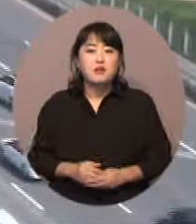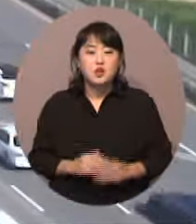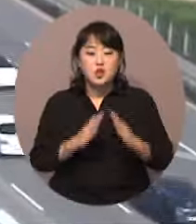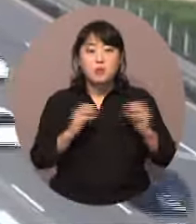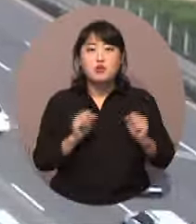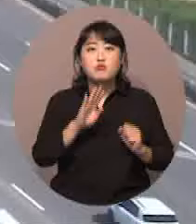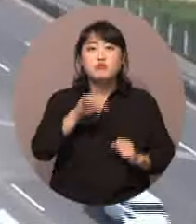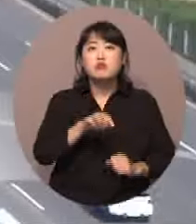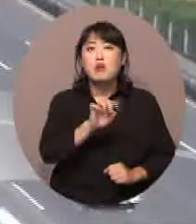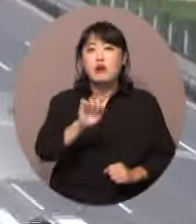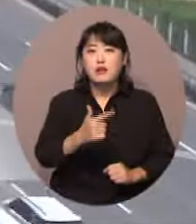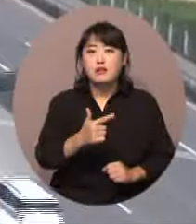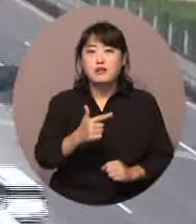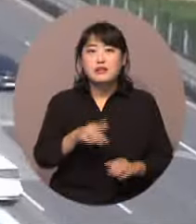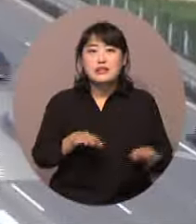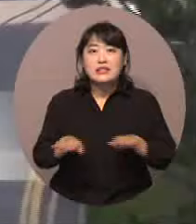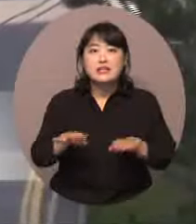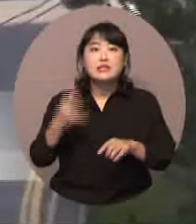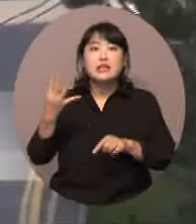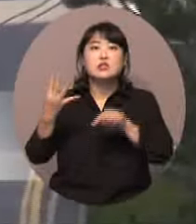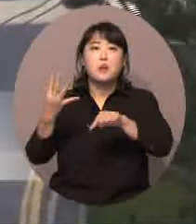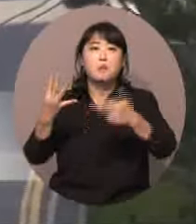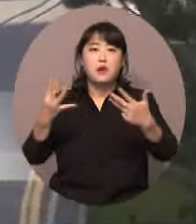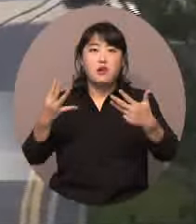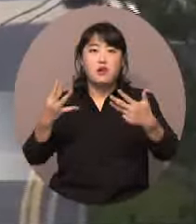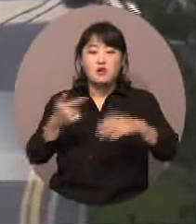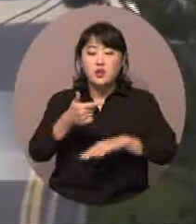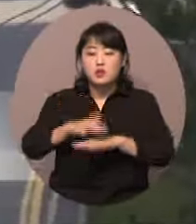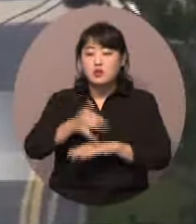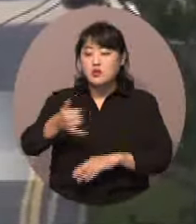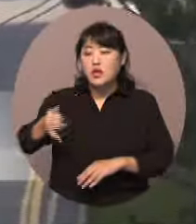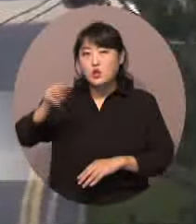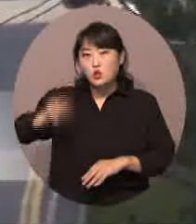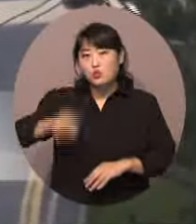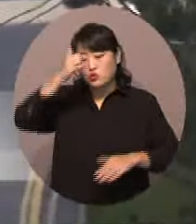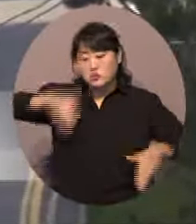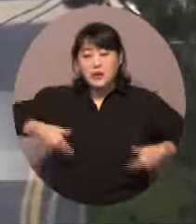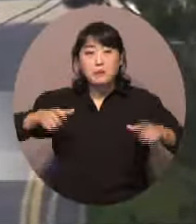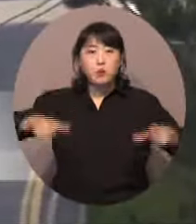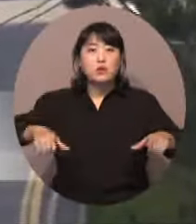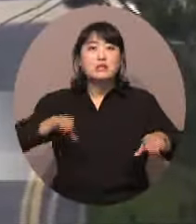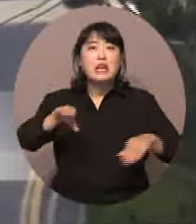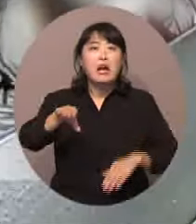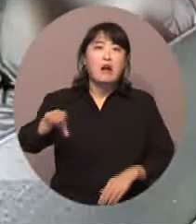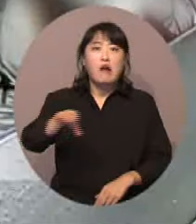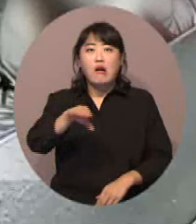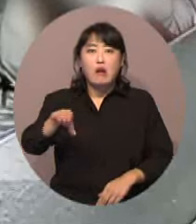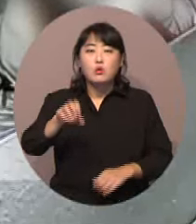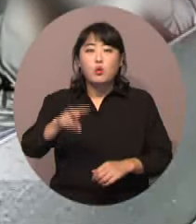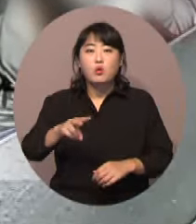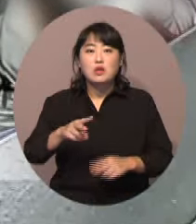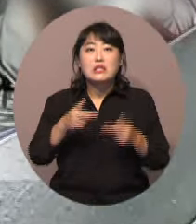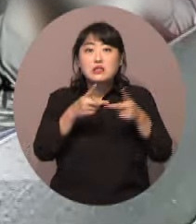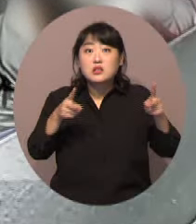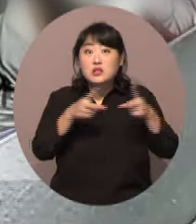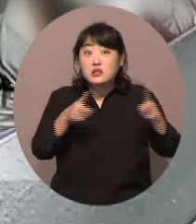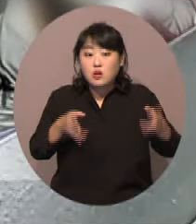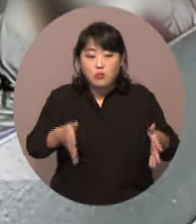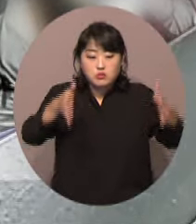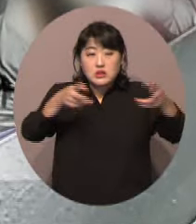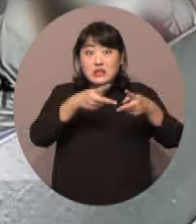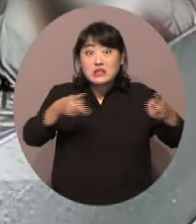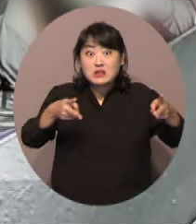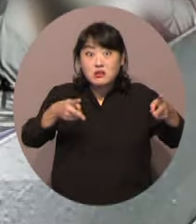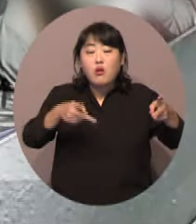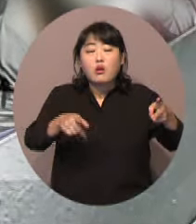발생한 규모 4.8의 지진으로 대전과 세종, 충남에서는 차가 흔들리고 건물 위층에 있는 사람이